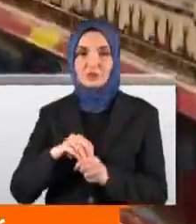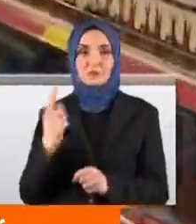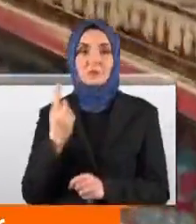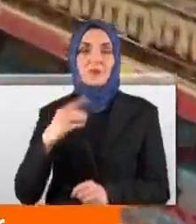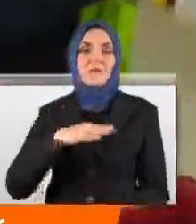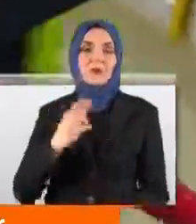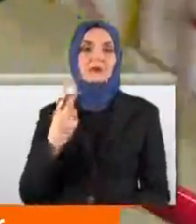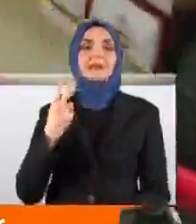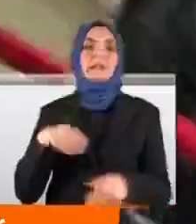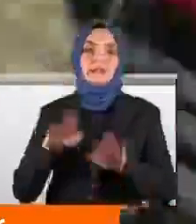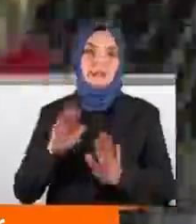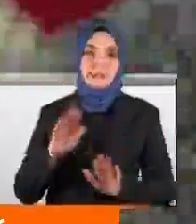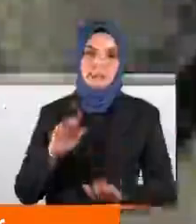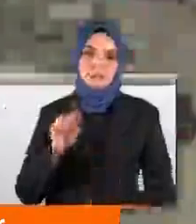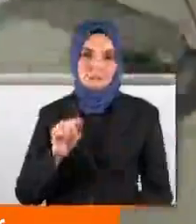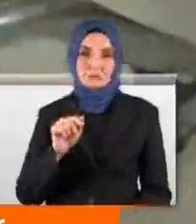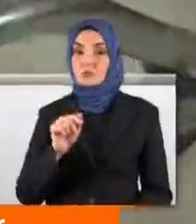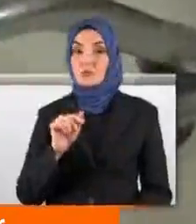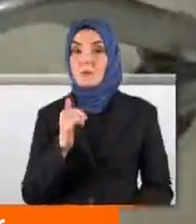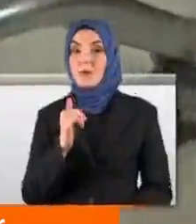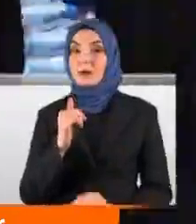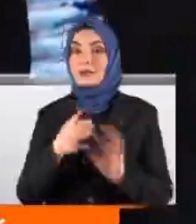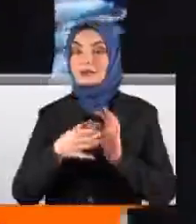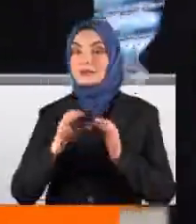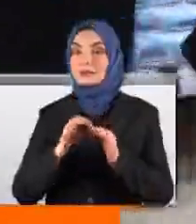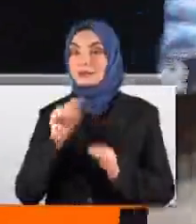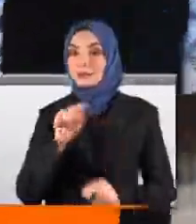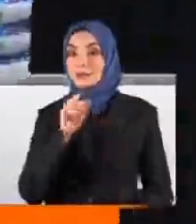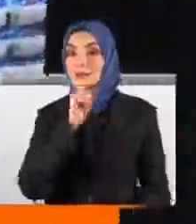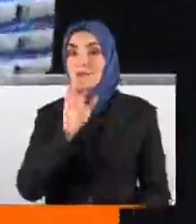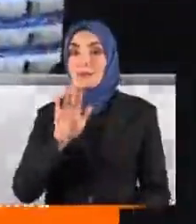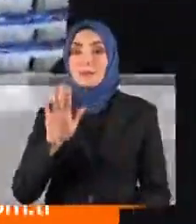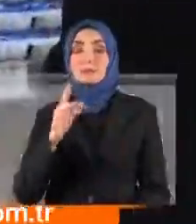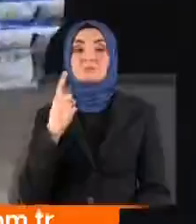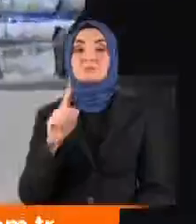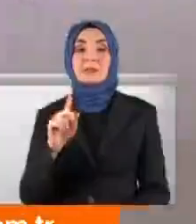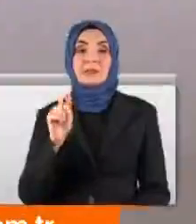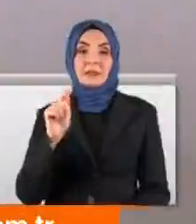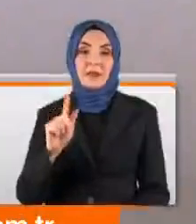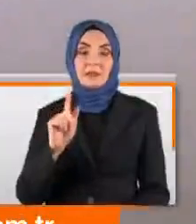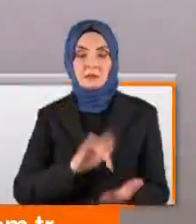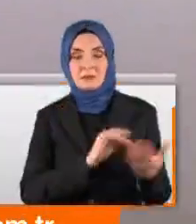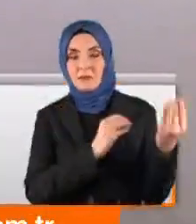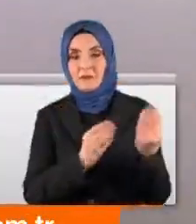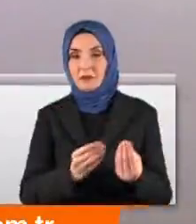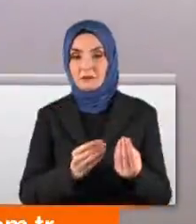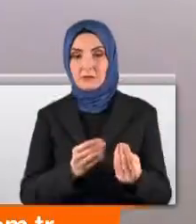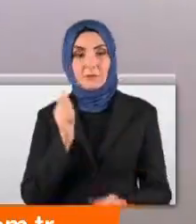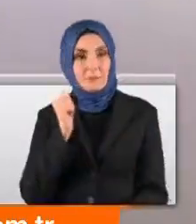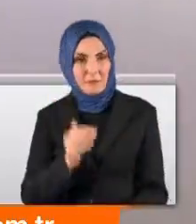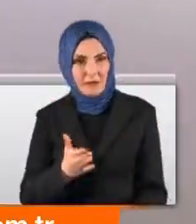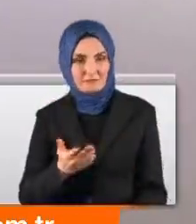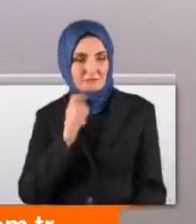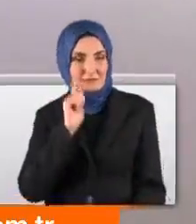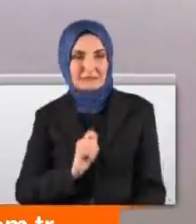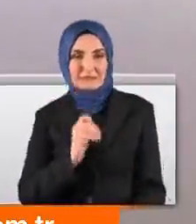yapıp tekli ürün satan market zinciri de 155.712 lira para cezasına çarptırıldı. Hem pahalı hem de rezalet, yani içine ne